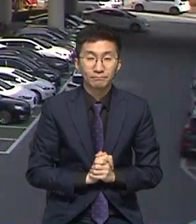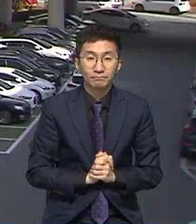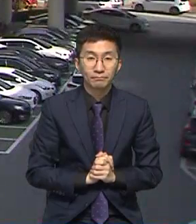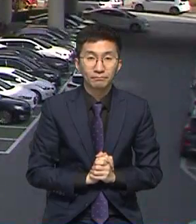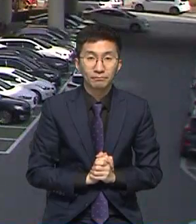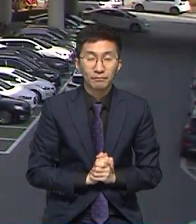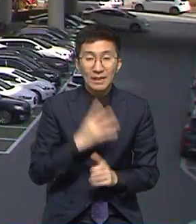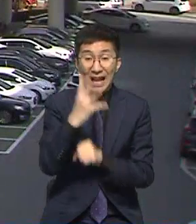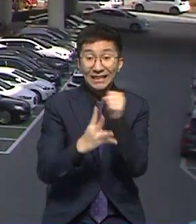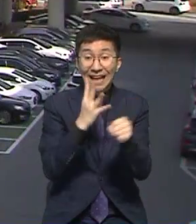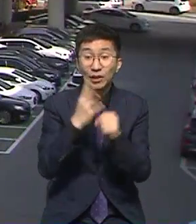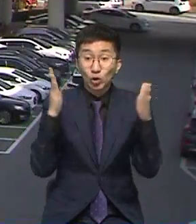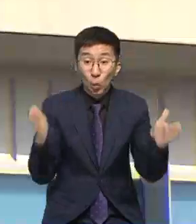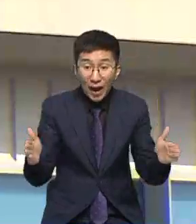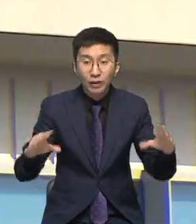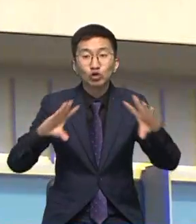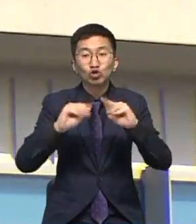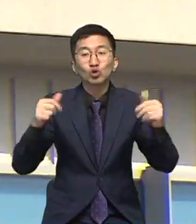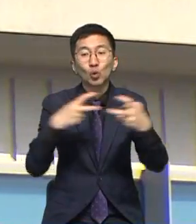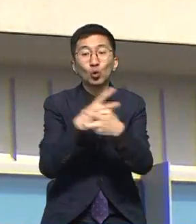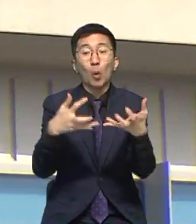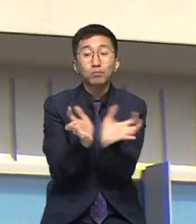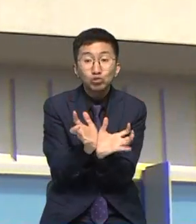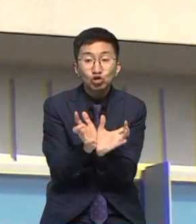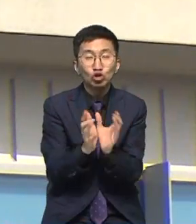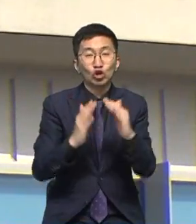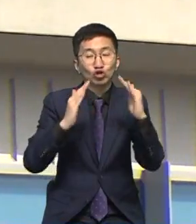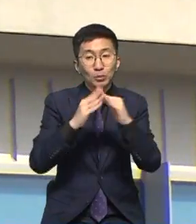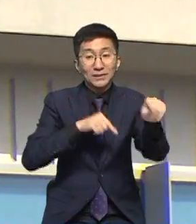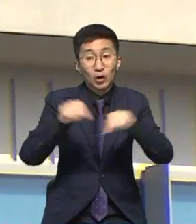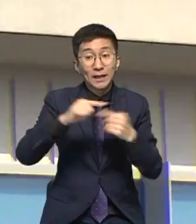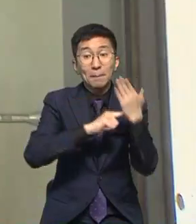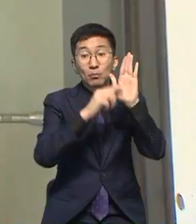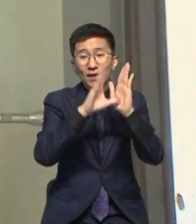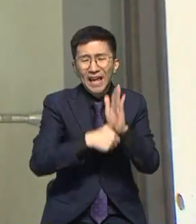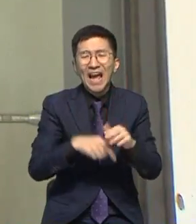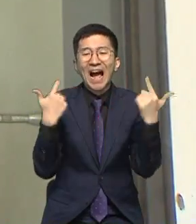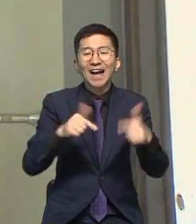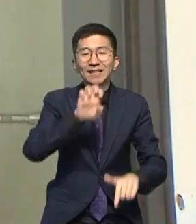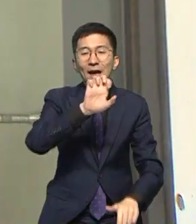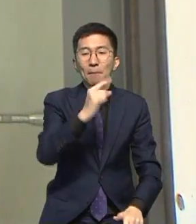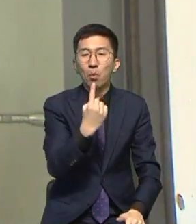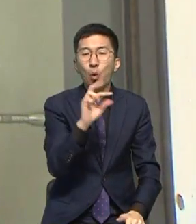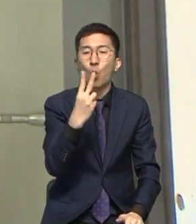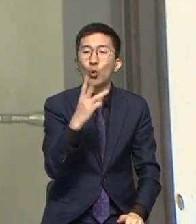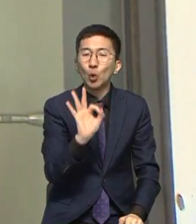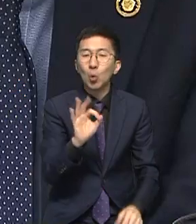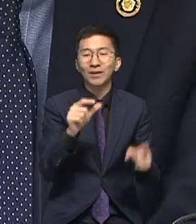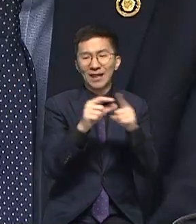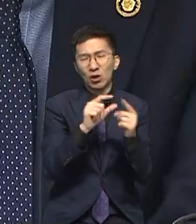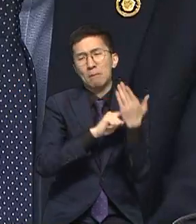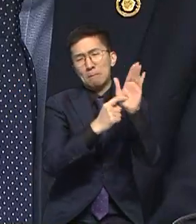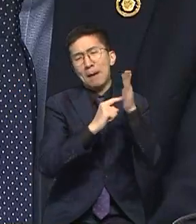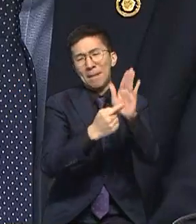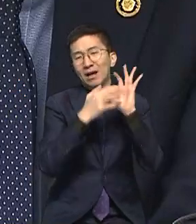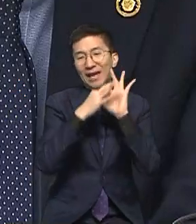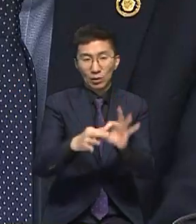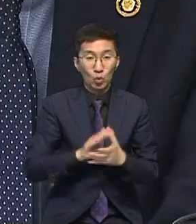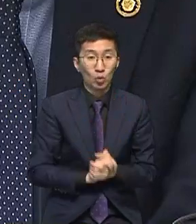지난 4년간 국토교통부는 주요 부동산 정책 발표 때마다 포용이란 말을 전면에 내세웠습니다.